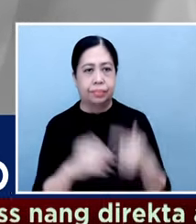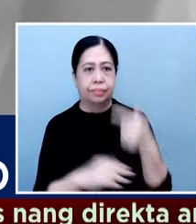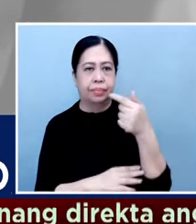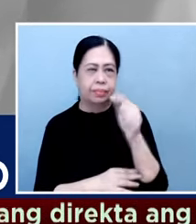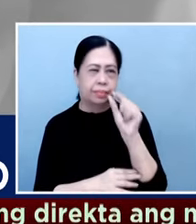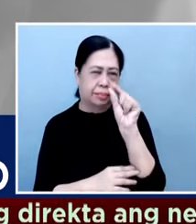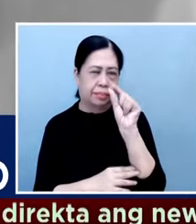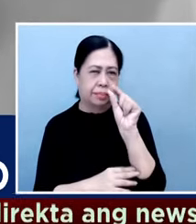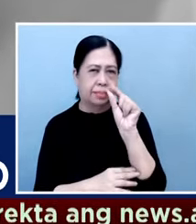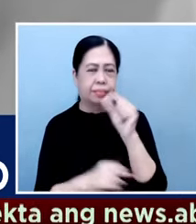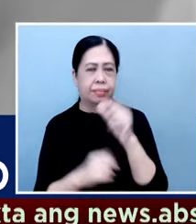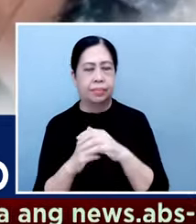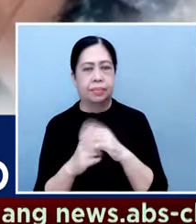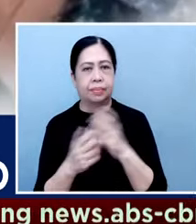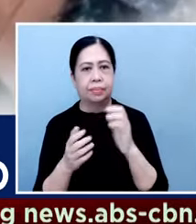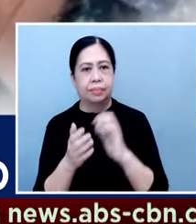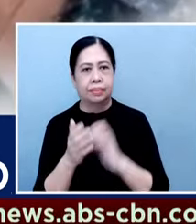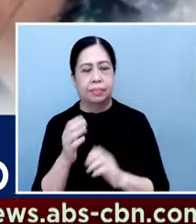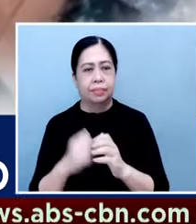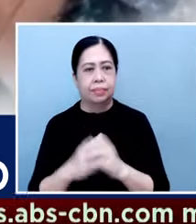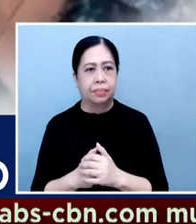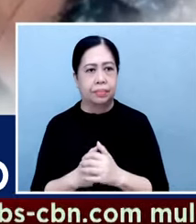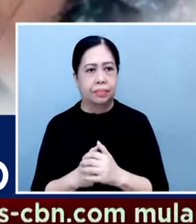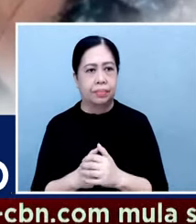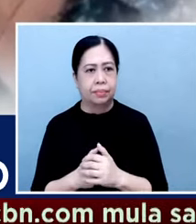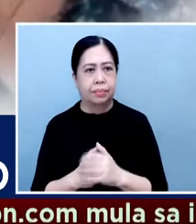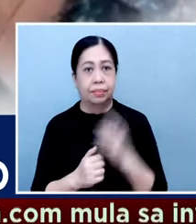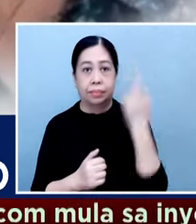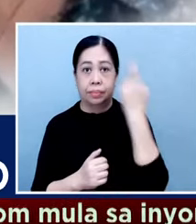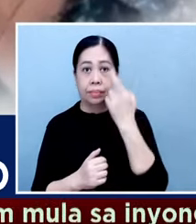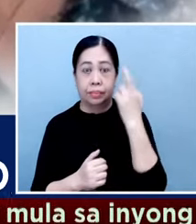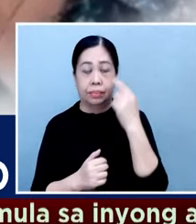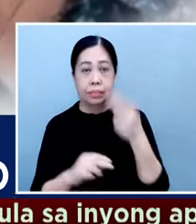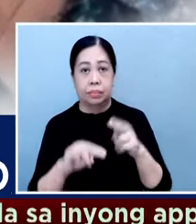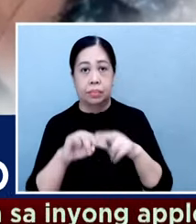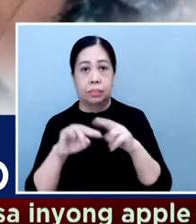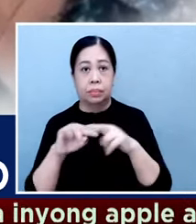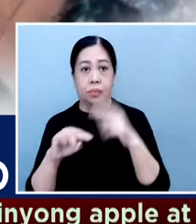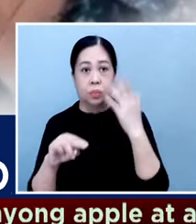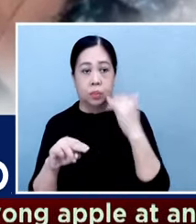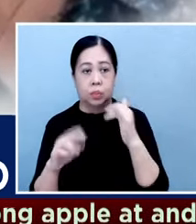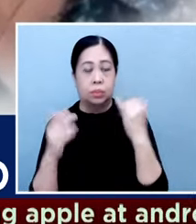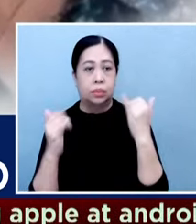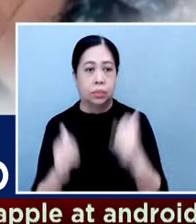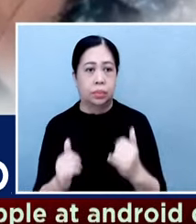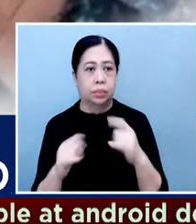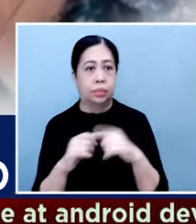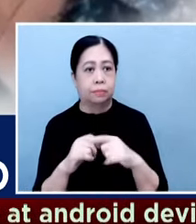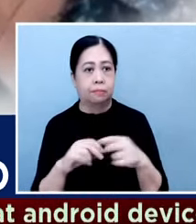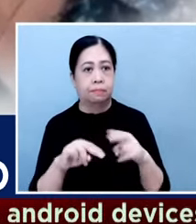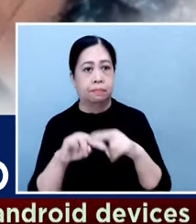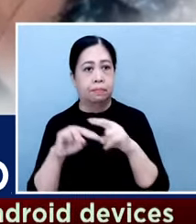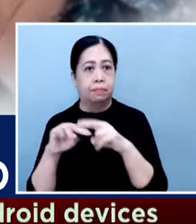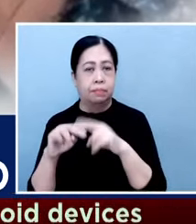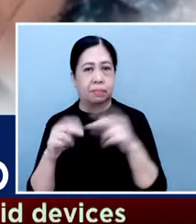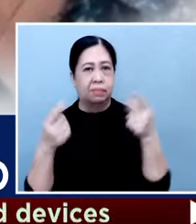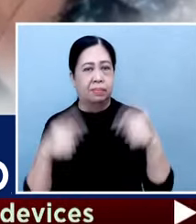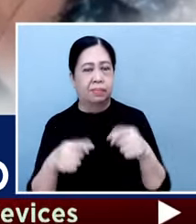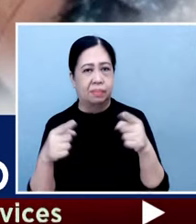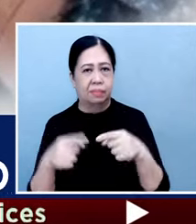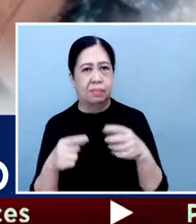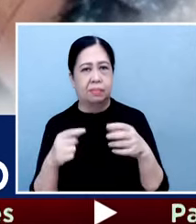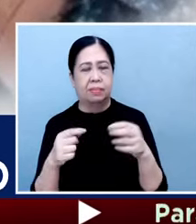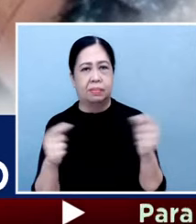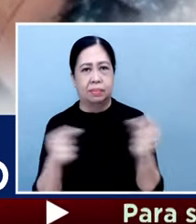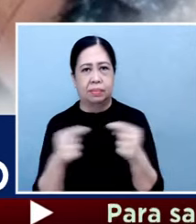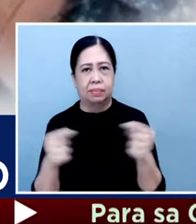kaunti na lang ang bawas. Ang kadahilanan sa pagtaas, ito pa rin pong pag-escalate o paglawak ng